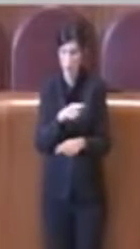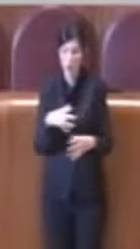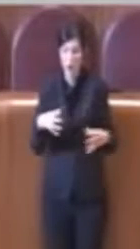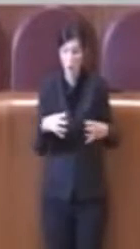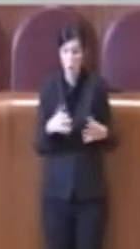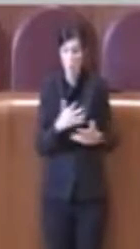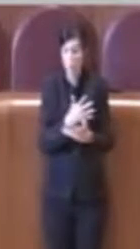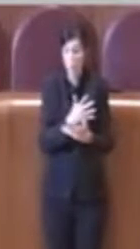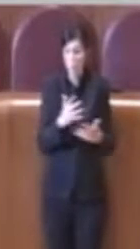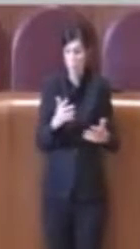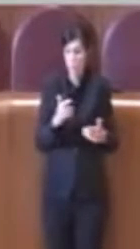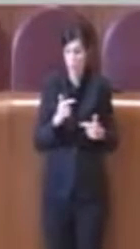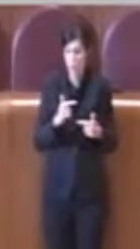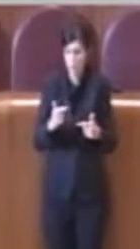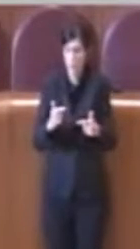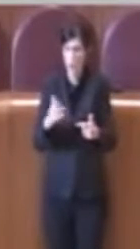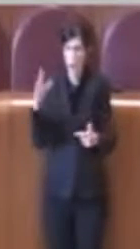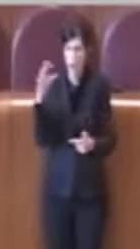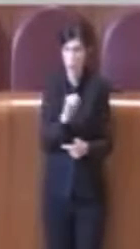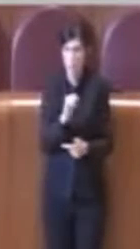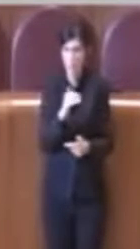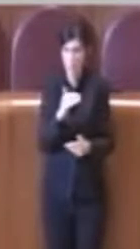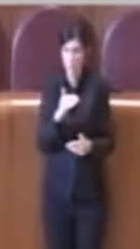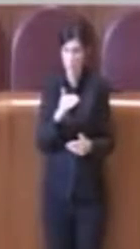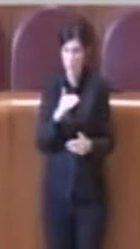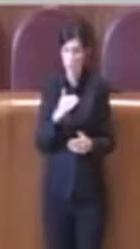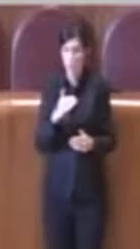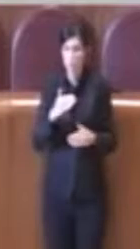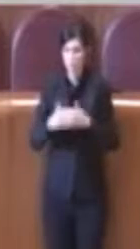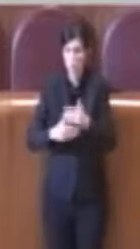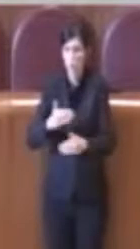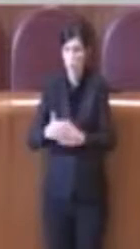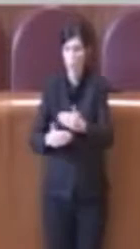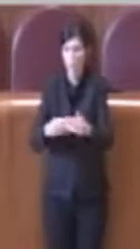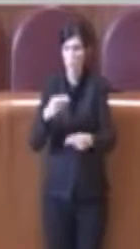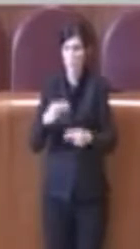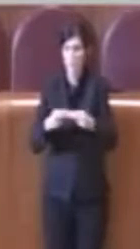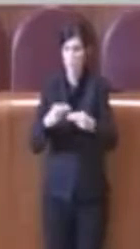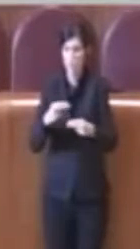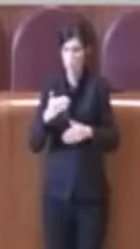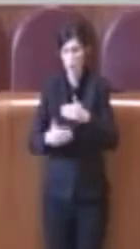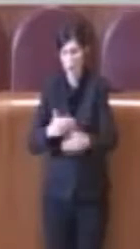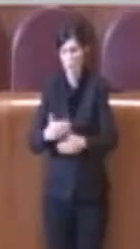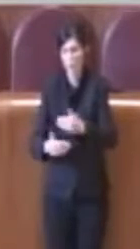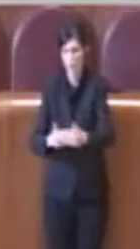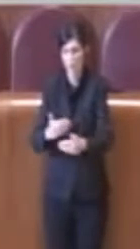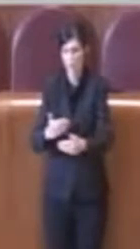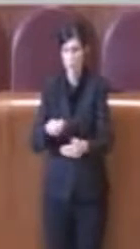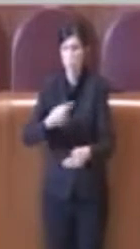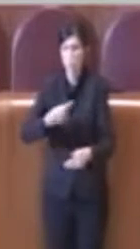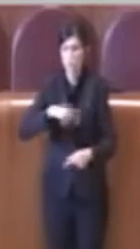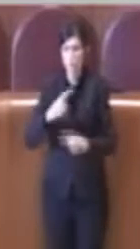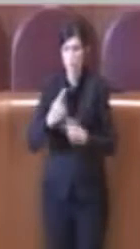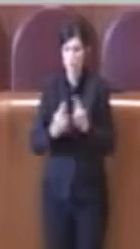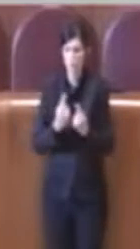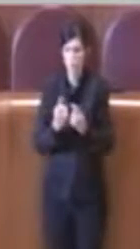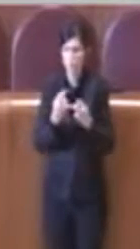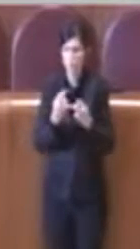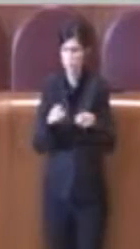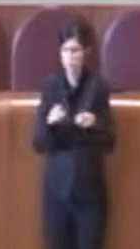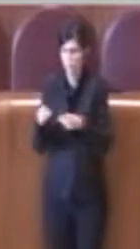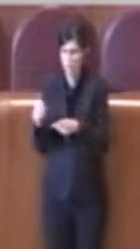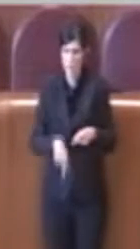maggioranza dà anche un segnale di continuità amministrativa. Noi in molte circostanze, soprattutto negli